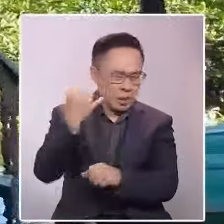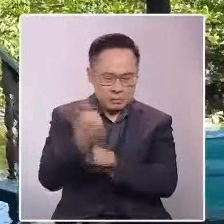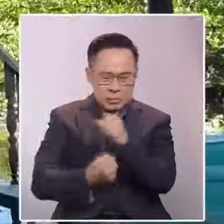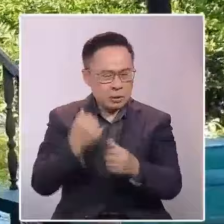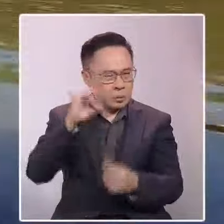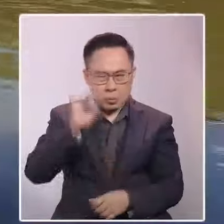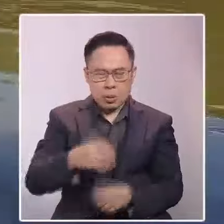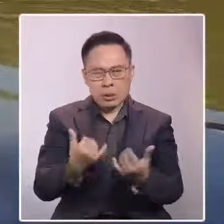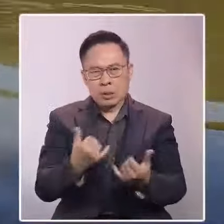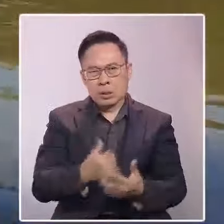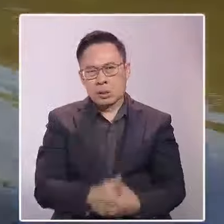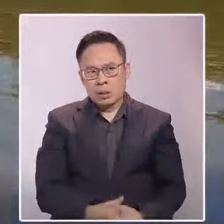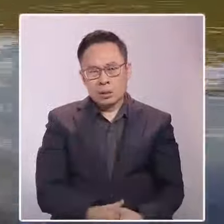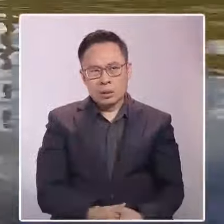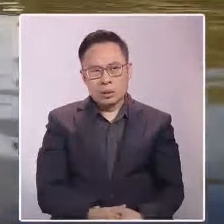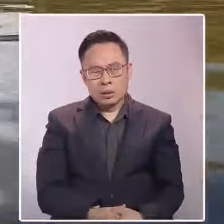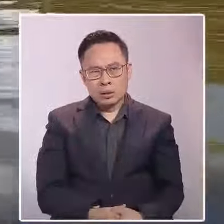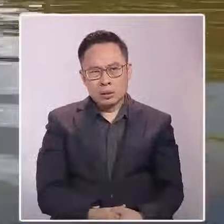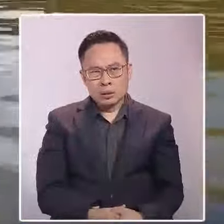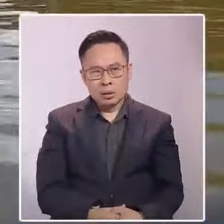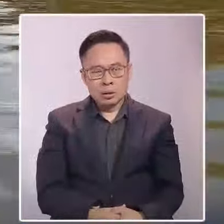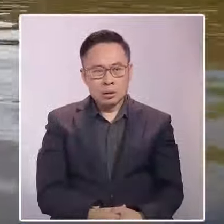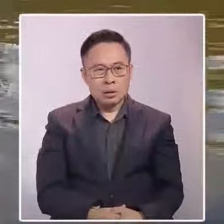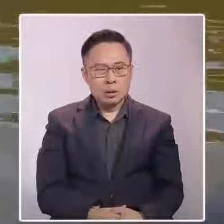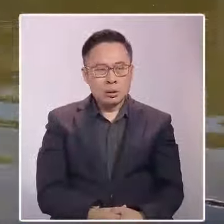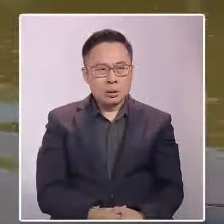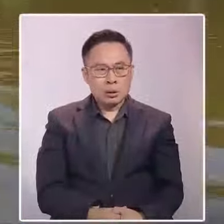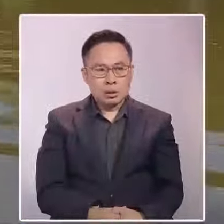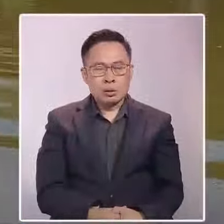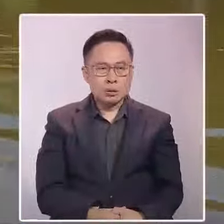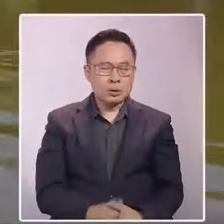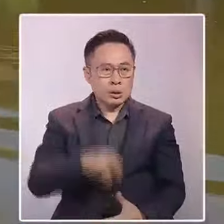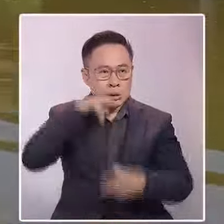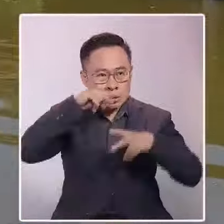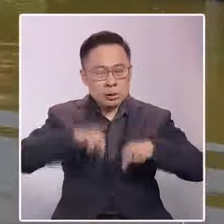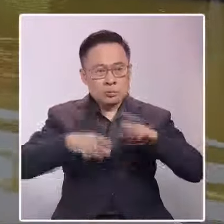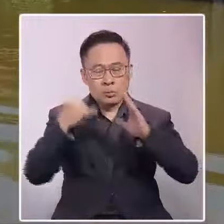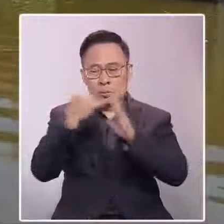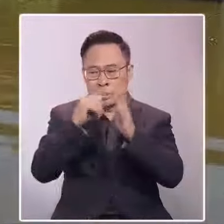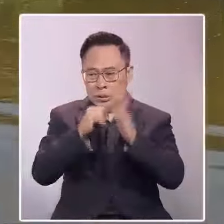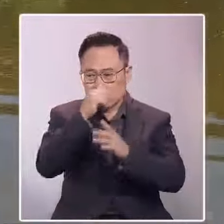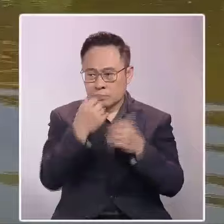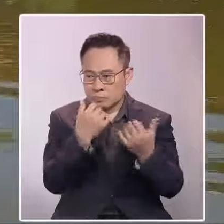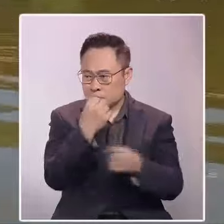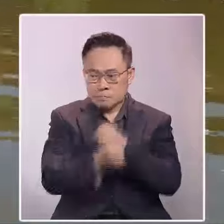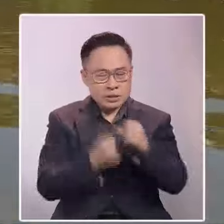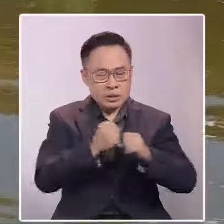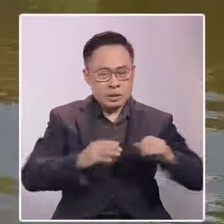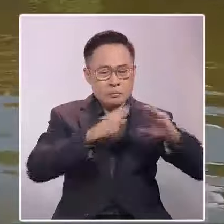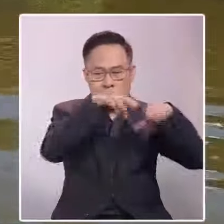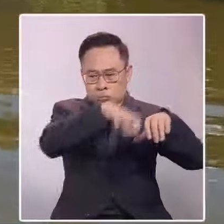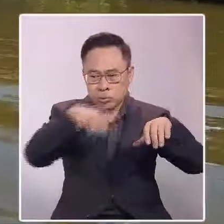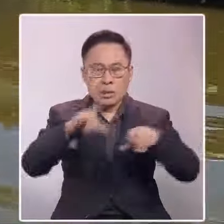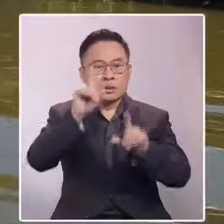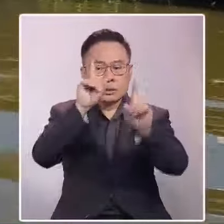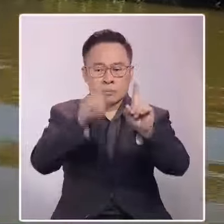ความเสียหายที่เกิดขึ้นนะครับว่าตอนนี้ในพื้นที่จังหวัดตากนะครับน้ำท่วมไปแล้ว 1, 695หลังมีประชาชนเดือดร้อน